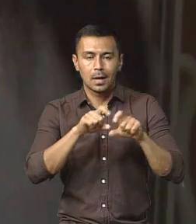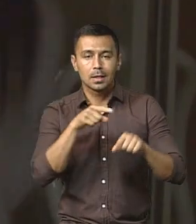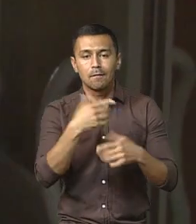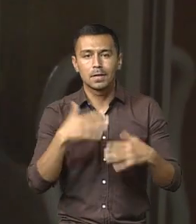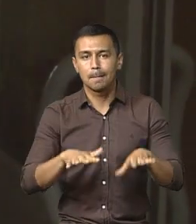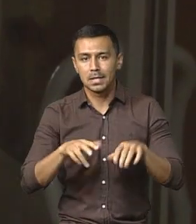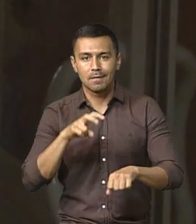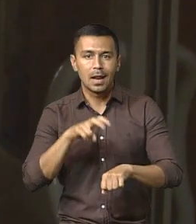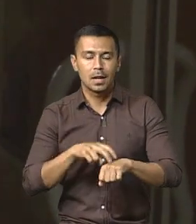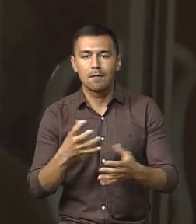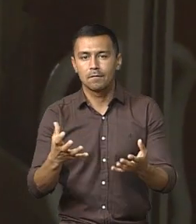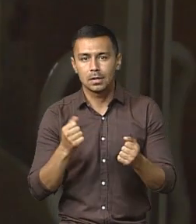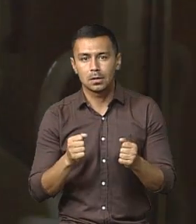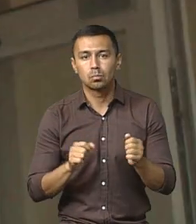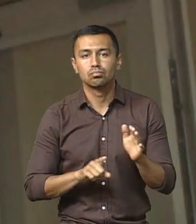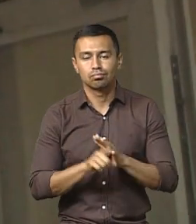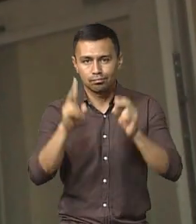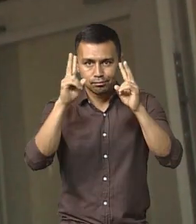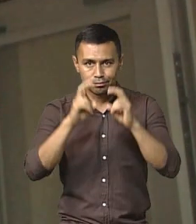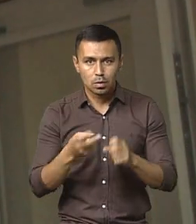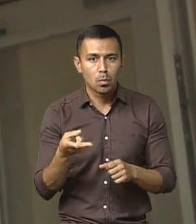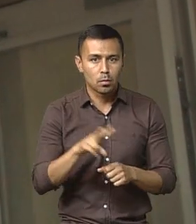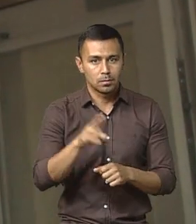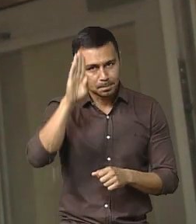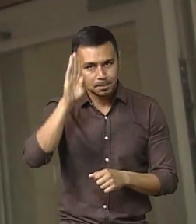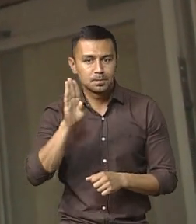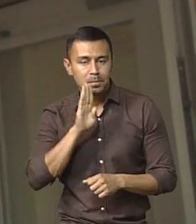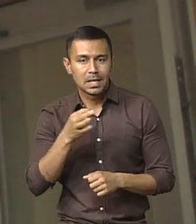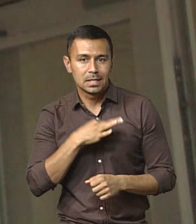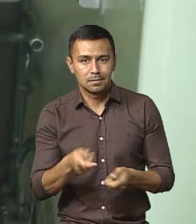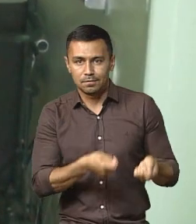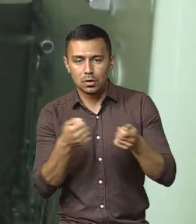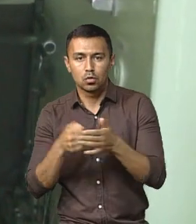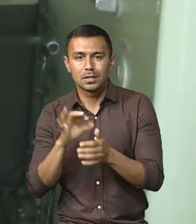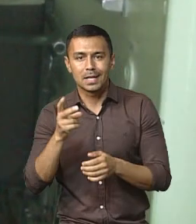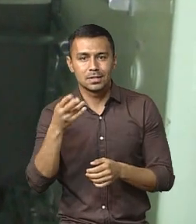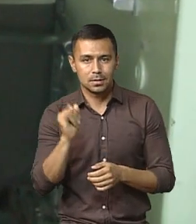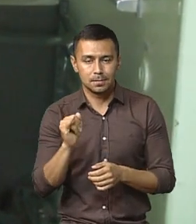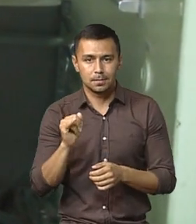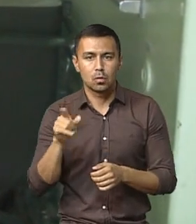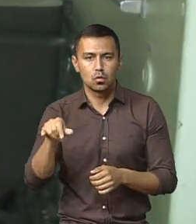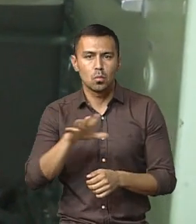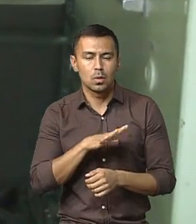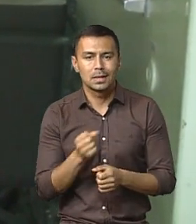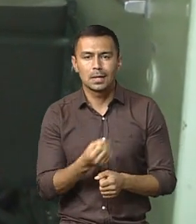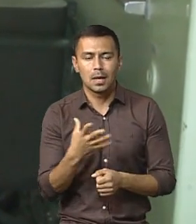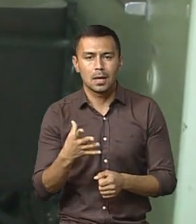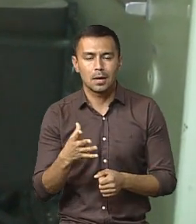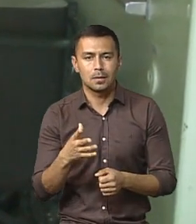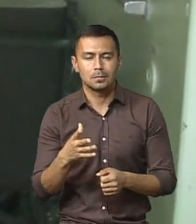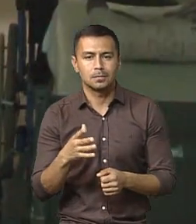вже місцеві лікарі взялися за обстеження обох пацієнтів. Сина відвезли до Скарженців. В нього було декілька